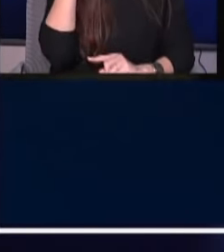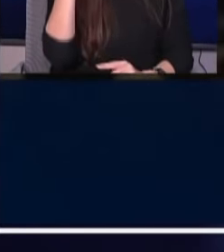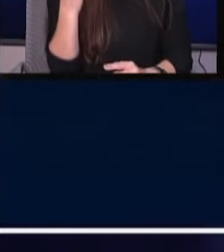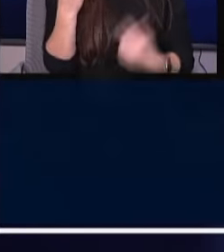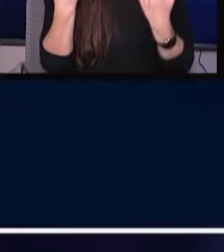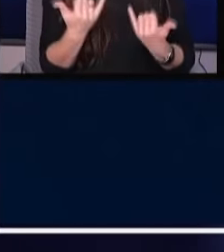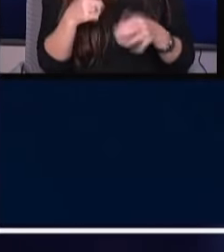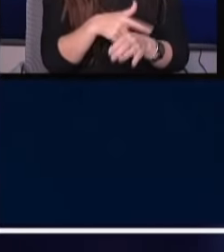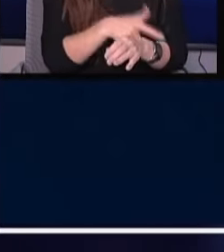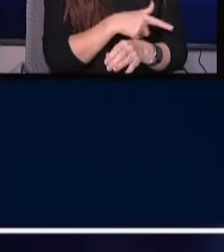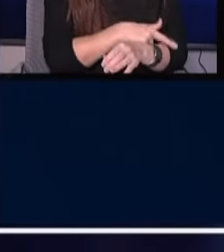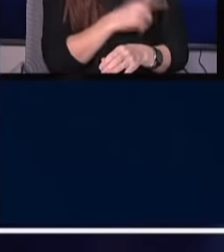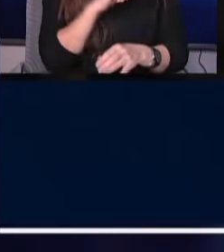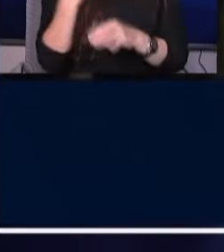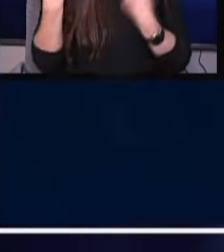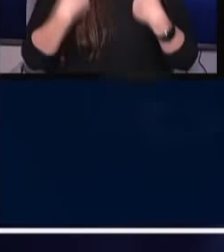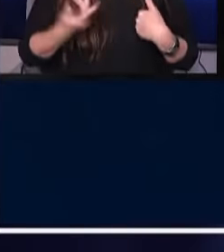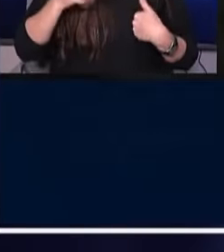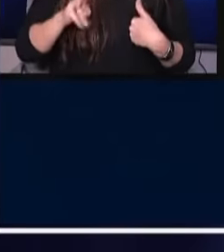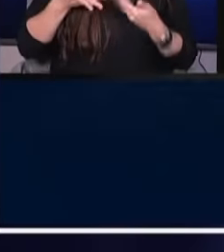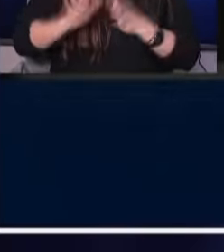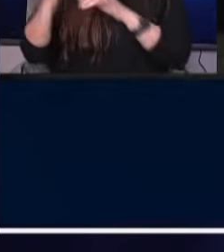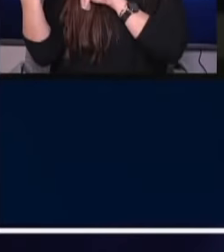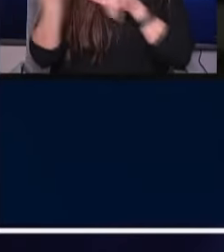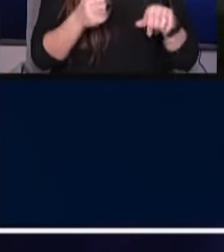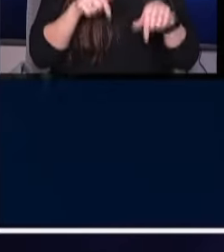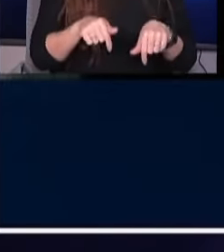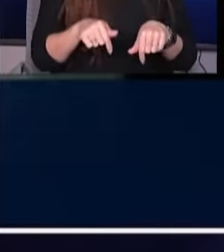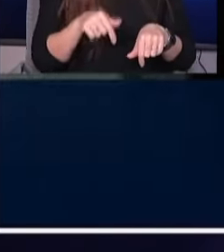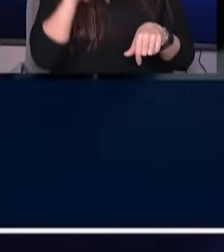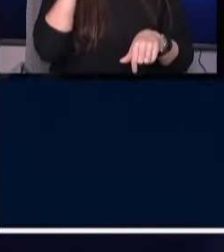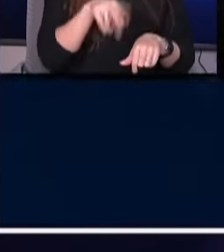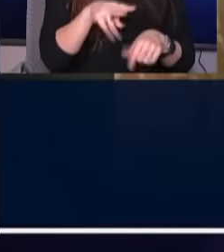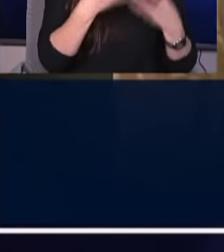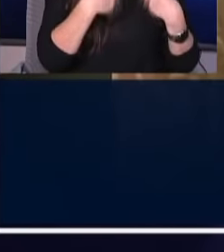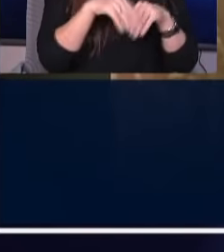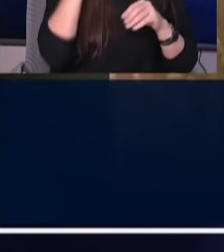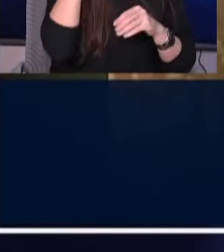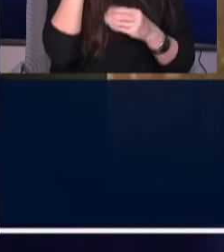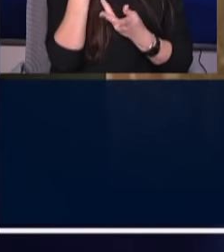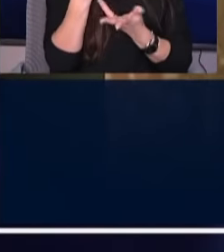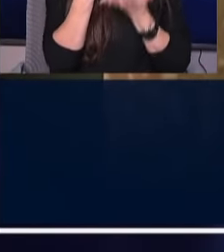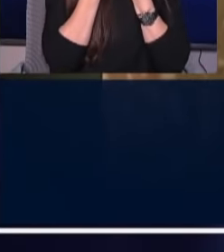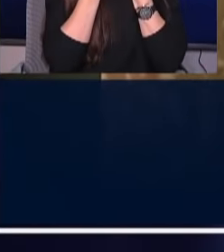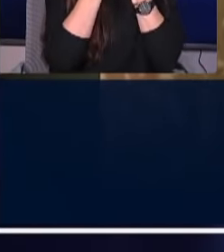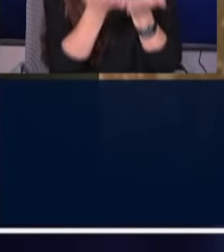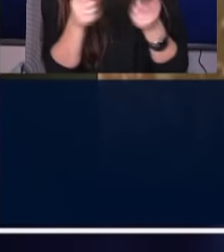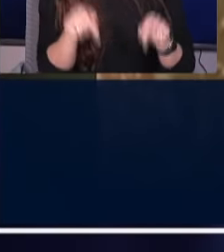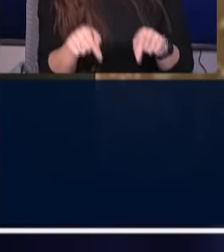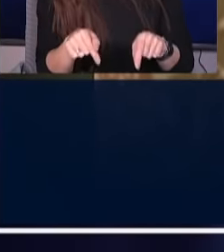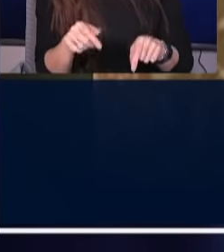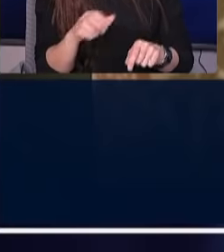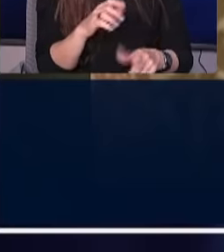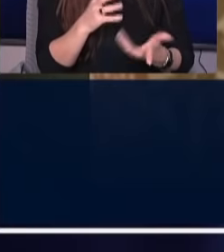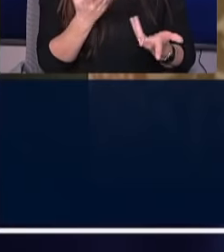הם עסוקים רק בהבאת גופתו. כאן יש גם בני משפחה שמנסים למשוך בחוטים ואיכשהו לסייע מכאן, מה שלא